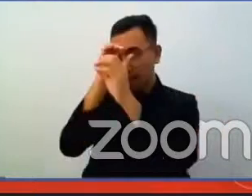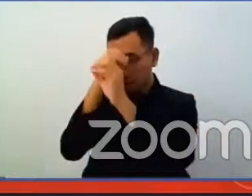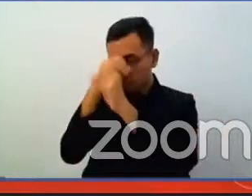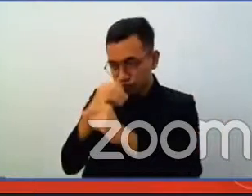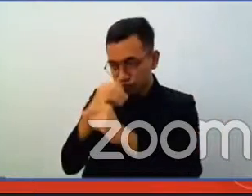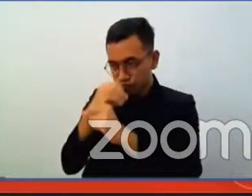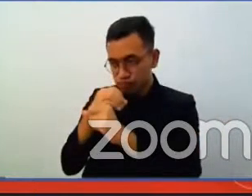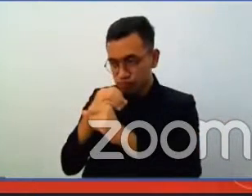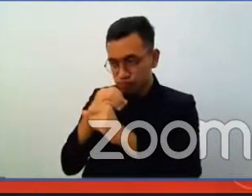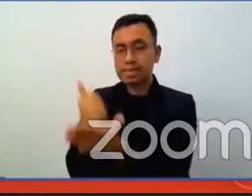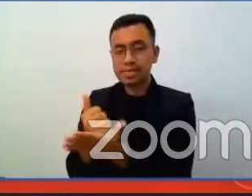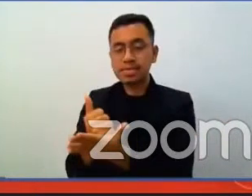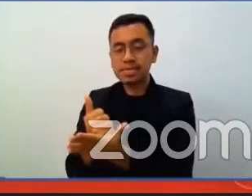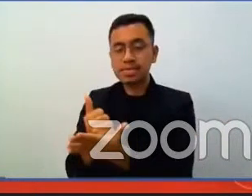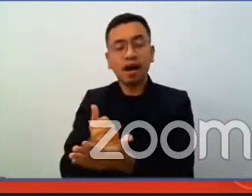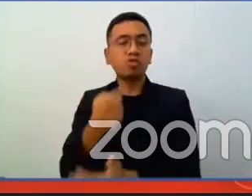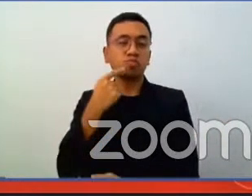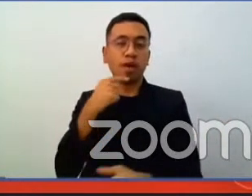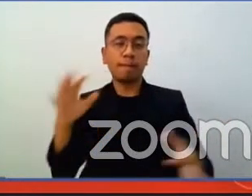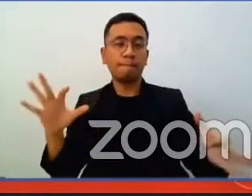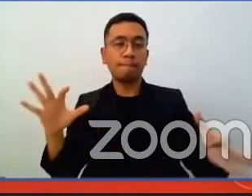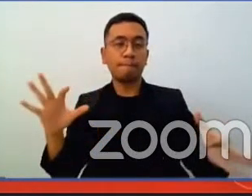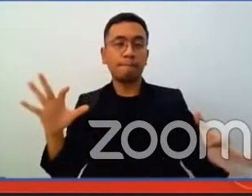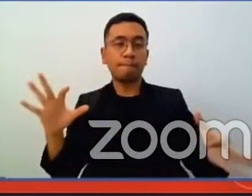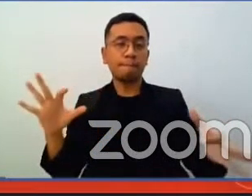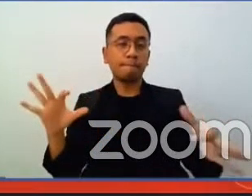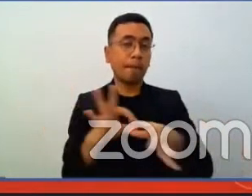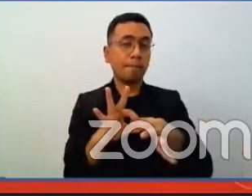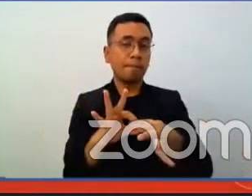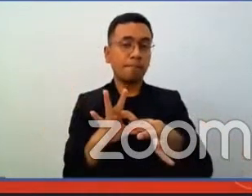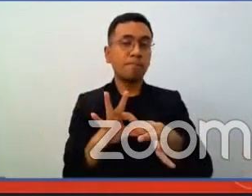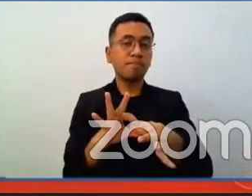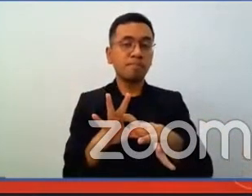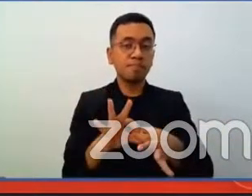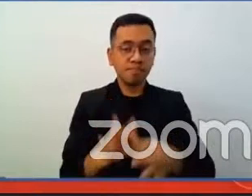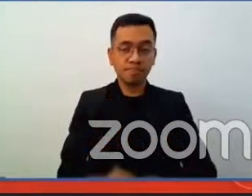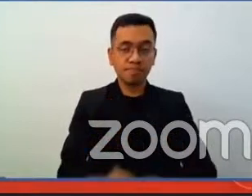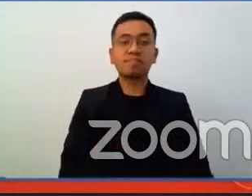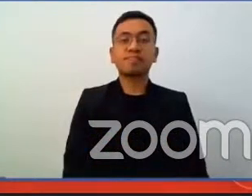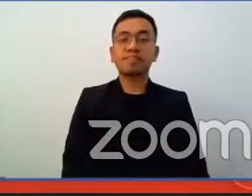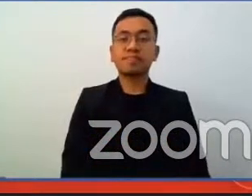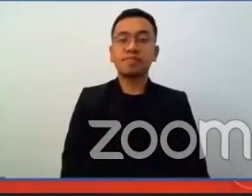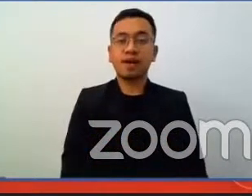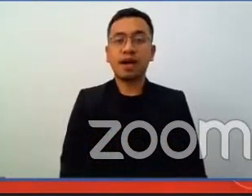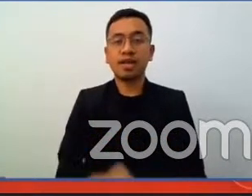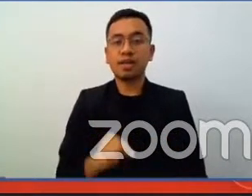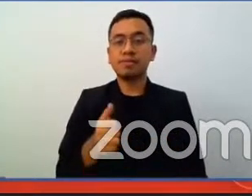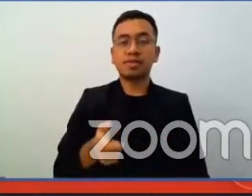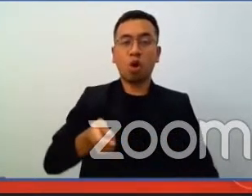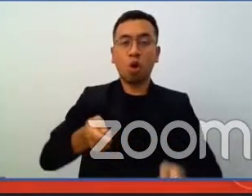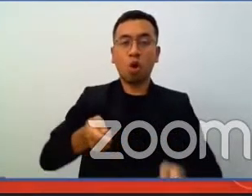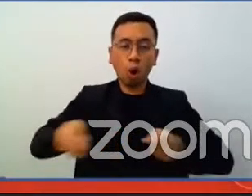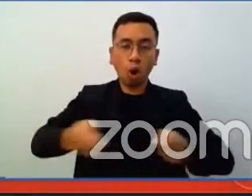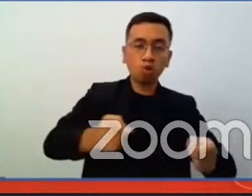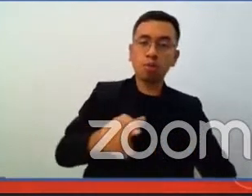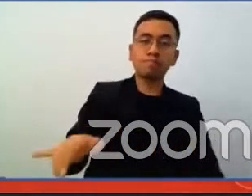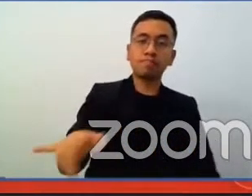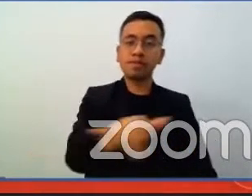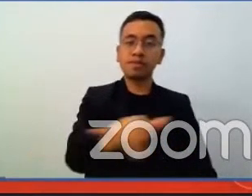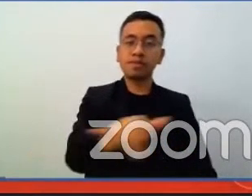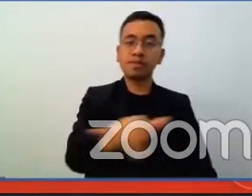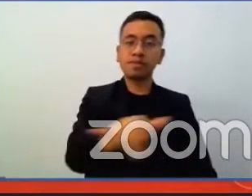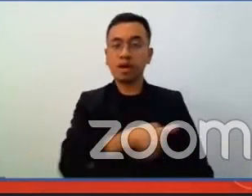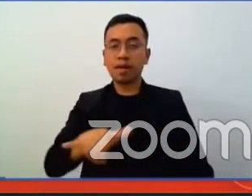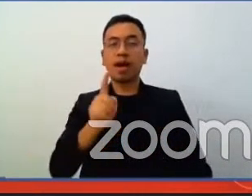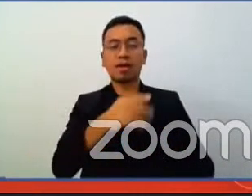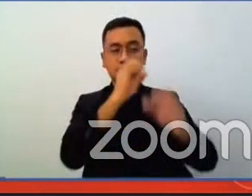yang benar-benar real, kita mulai menggabungkan antara keduanya. Satu lab, tapi semua siswa kita mengontrolnya secara bareng-bareng. Jadi